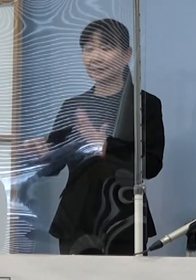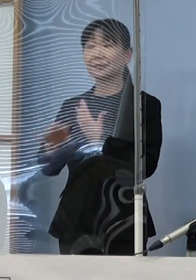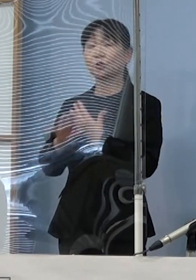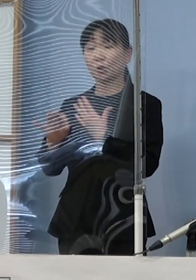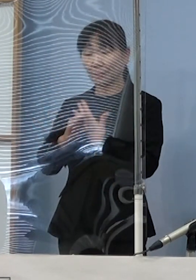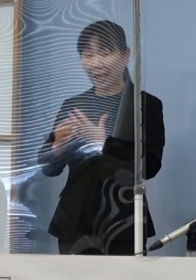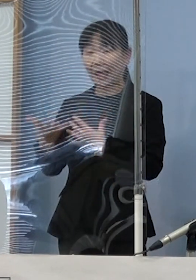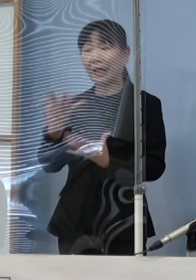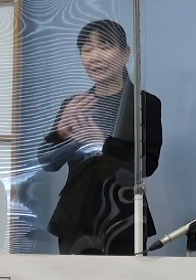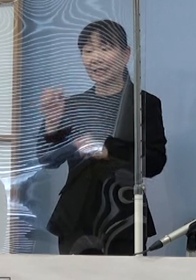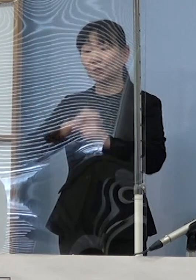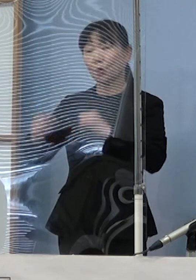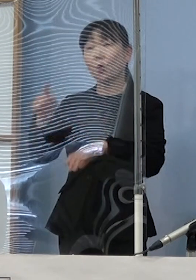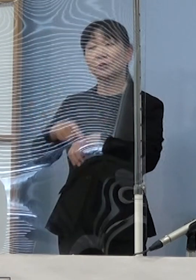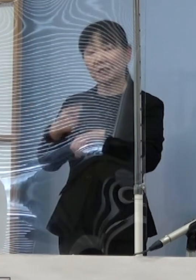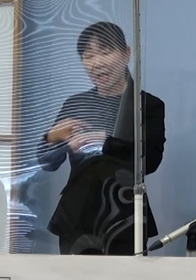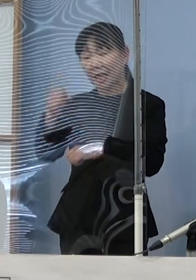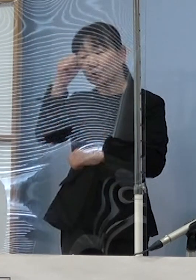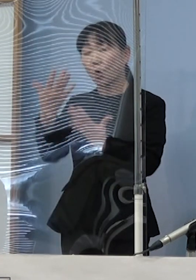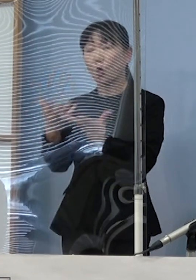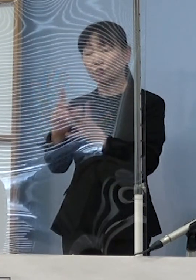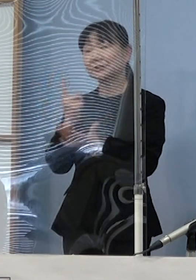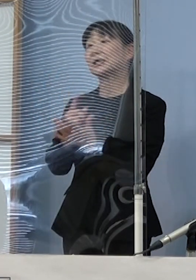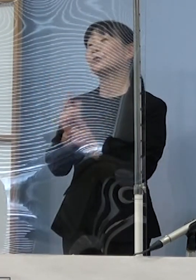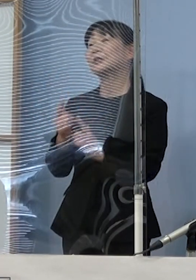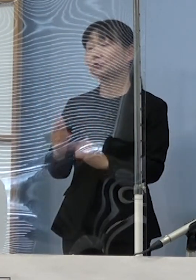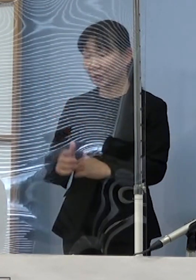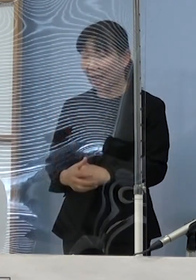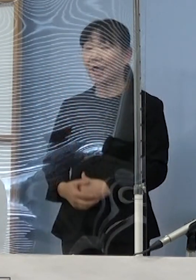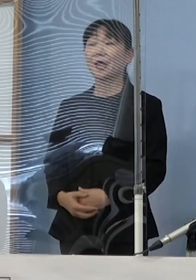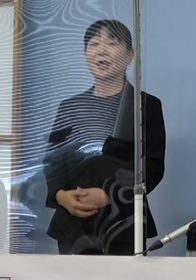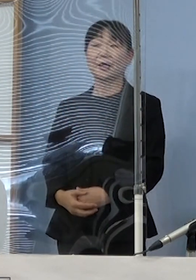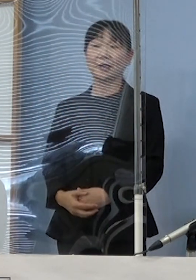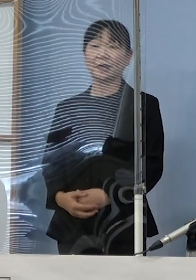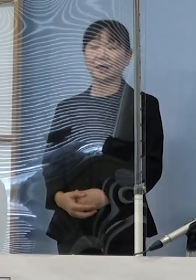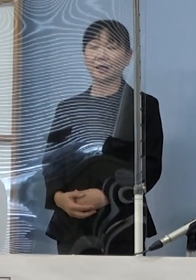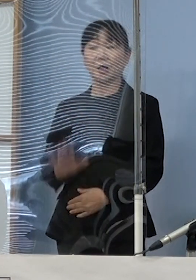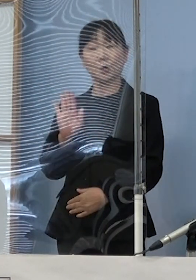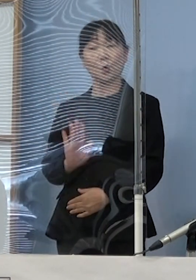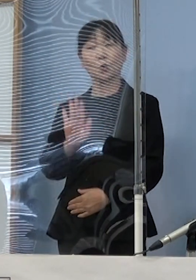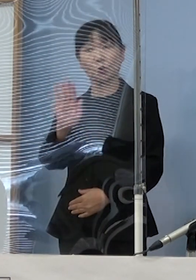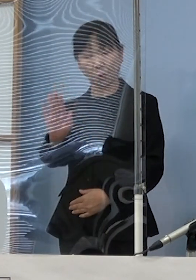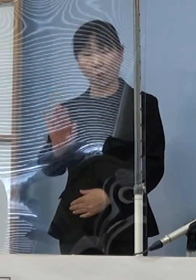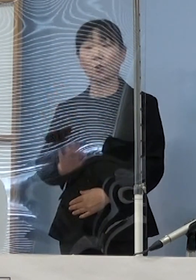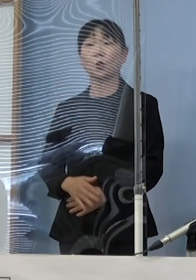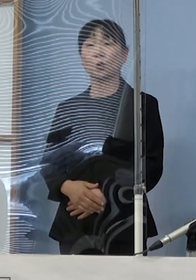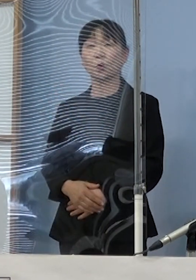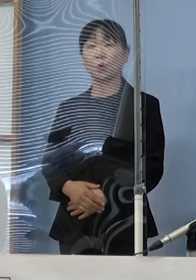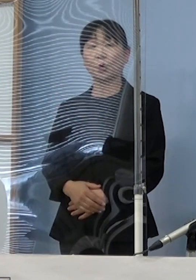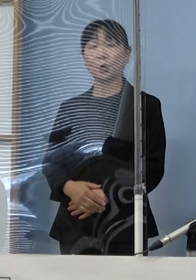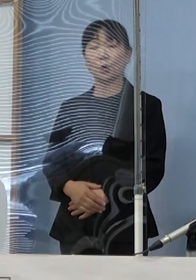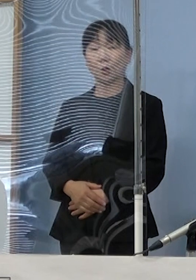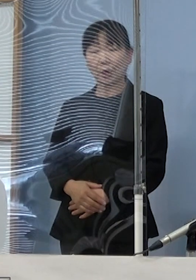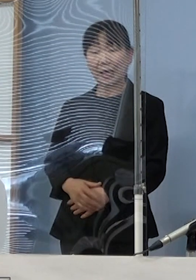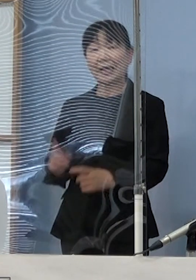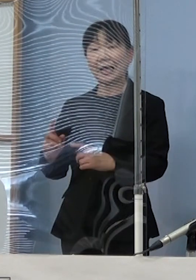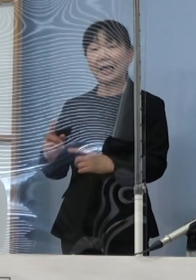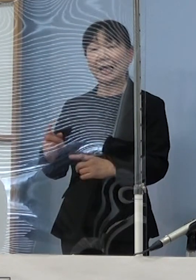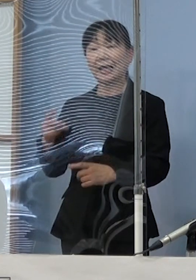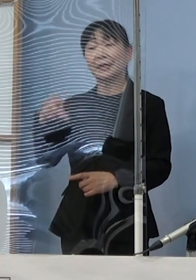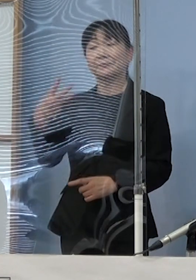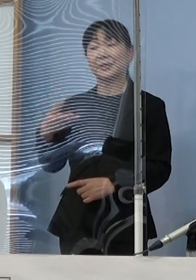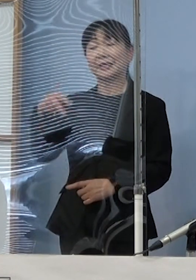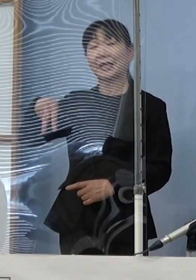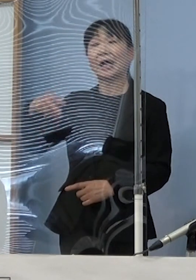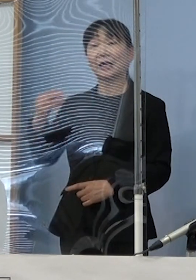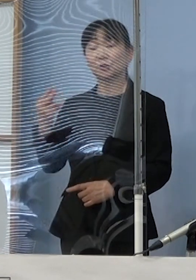ばこの多動性症候群だけではなくて、いわゆる今後の宮都高等学園の時